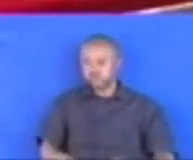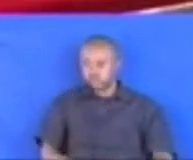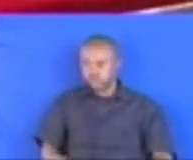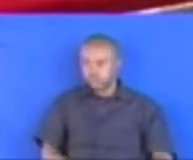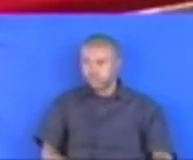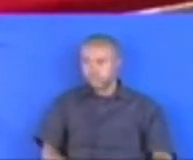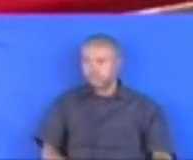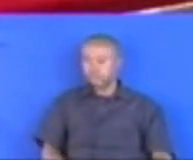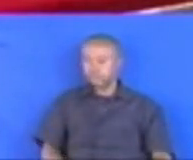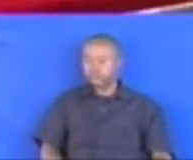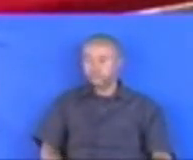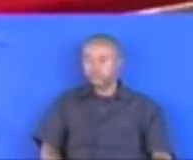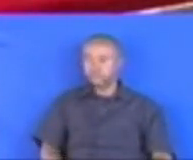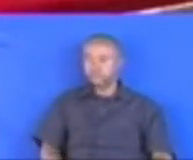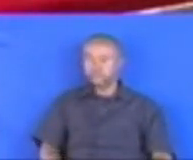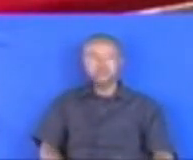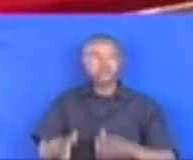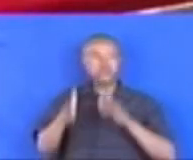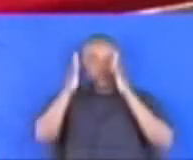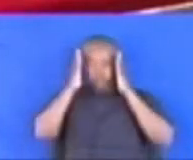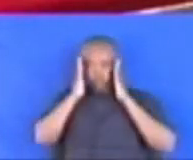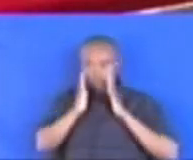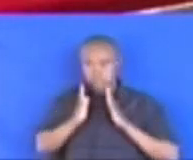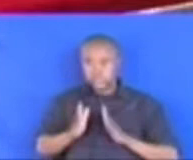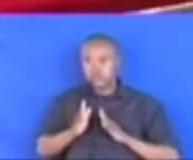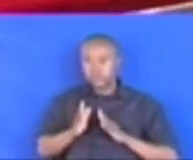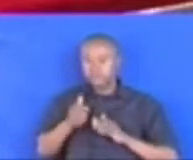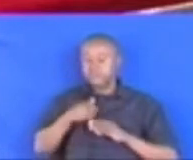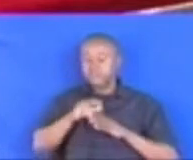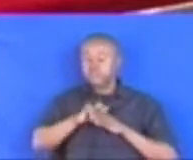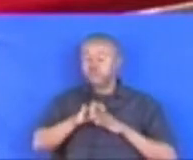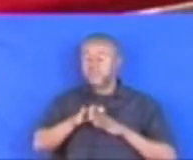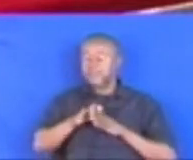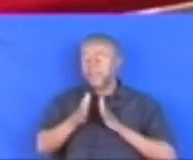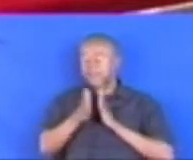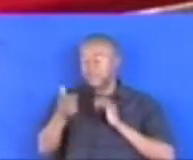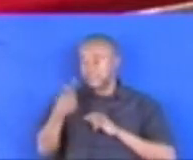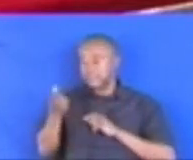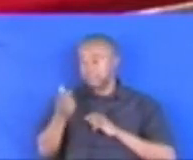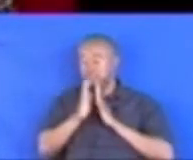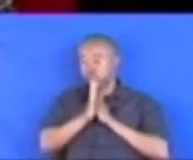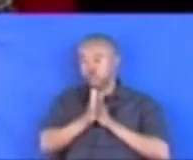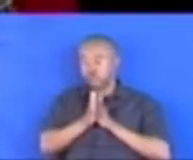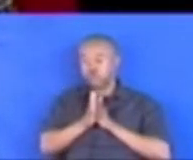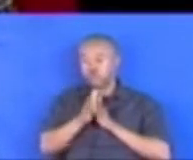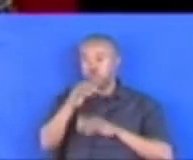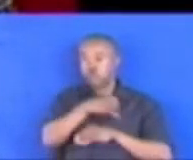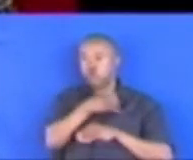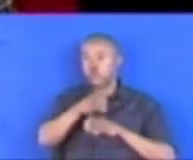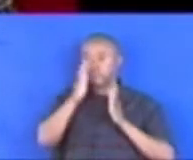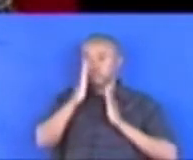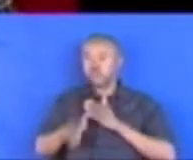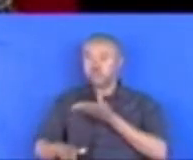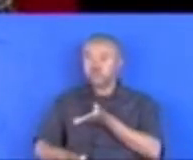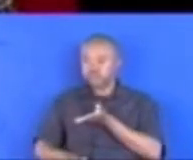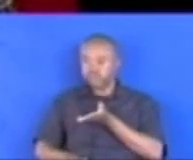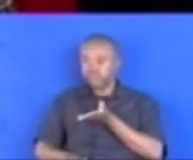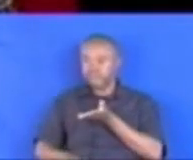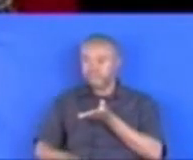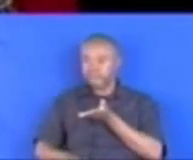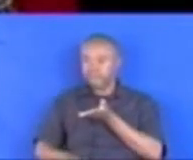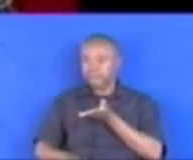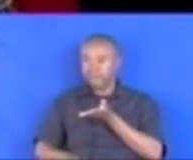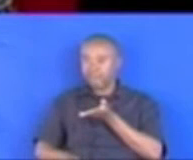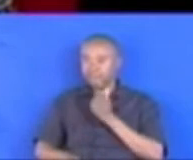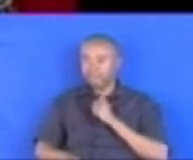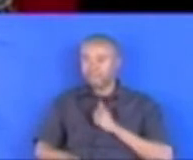yetu. Mheshimiwa Naibu Spika, nitumie fursa hii kumshukuru Mheshimiwa Kasim Majaliwa Mbunge, Waziri Mkuu wa Jamhuri